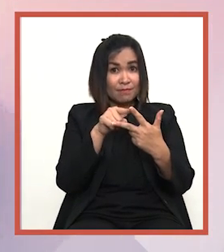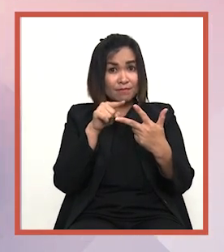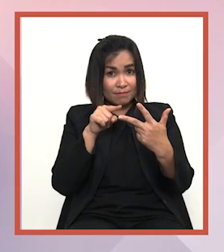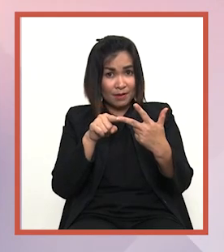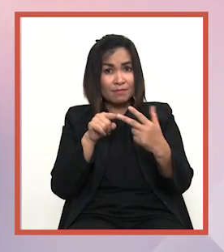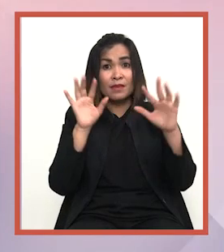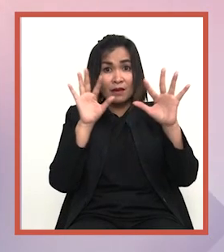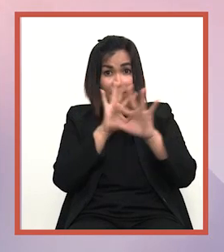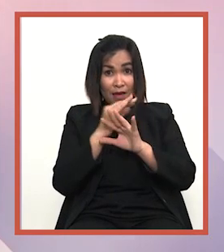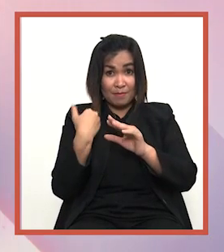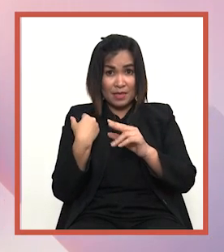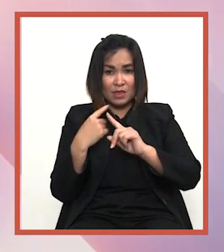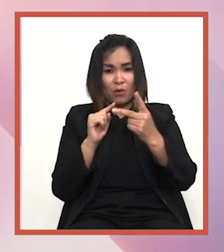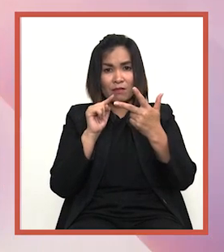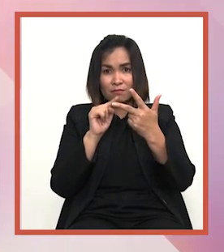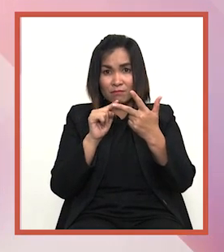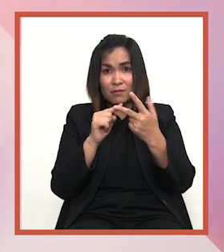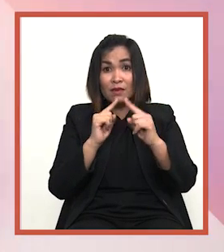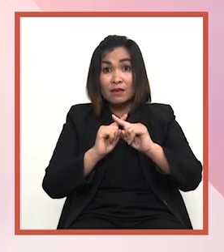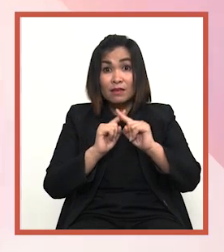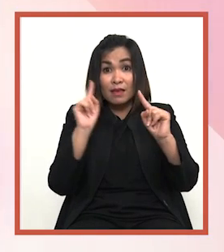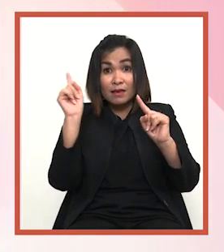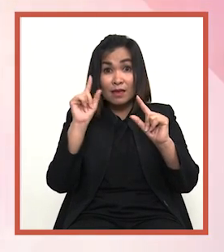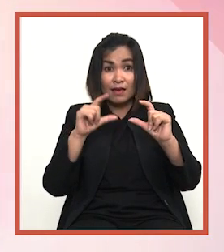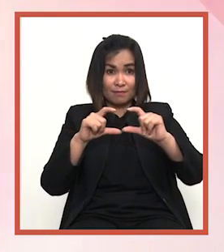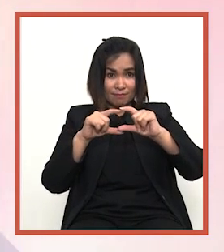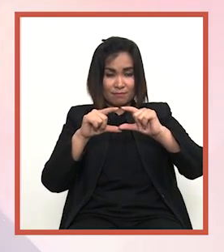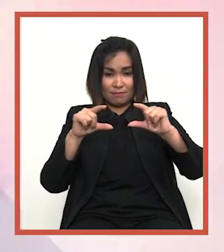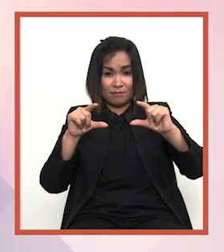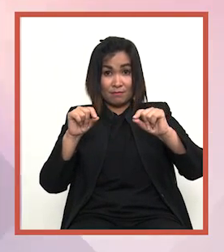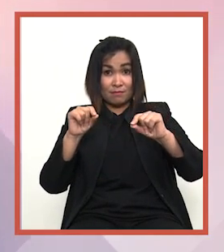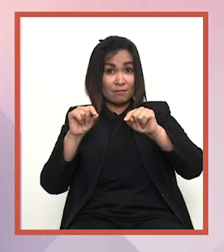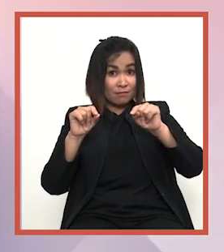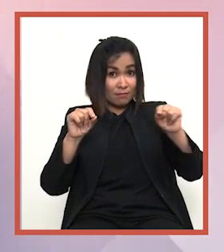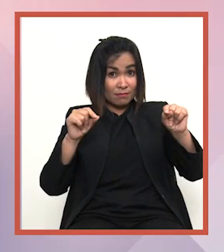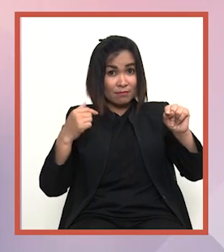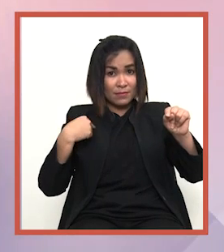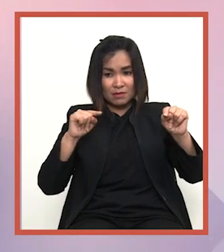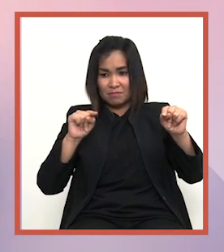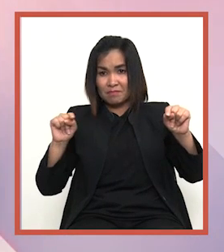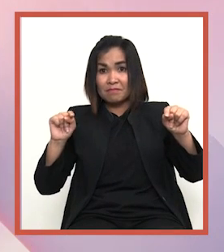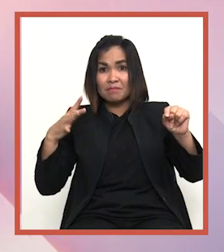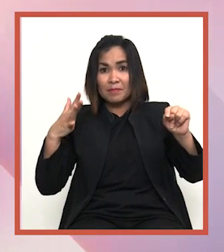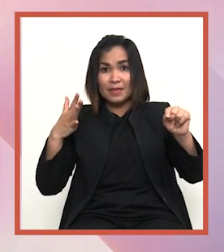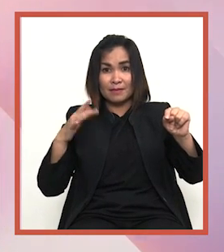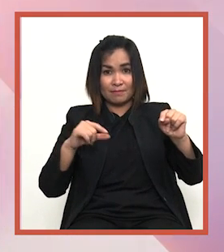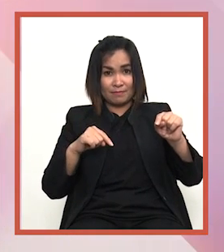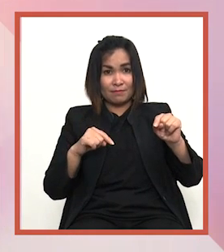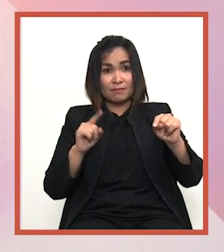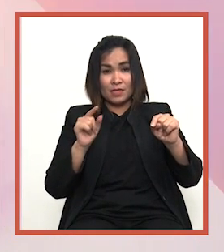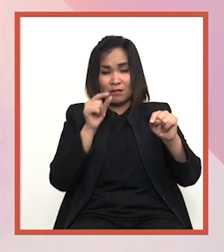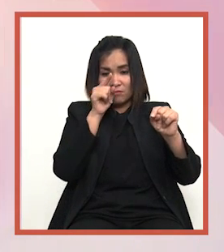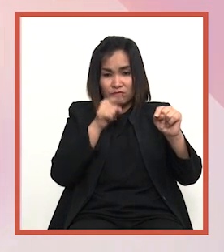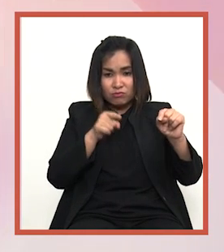านและการติดตั้งนะครับจะคล้ายๆกันนะครับแตกต่างกันตรงที่ว่างานติดตั้งนะครับจะตัดสายอีกด้านหนึ่งออกนะครับ